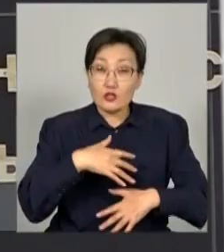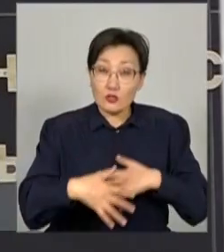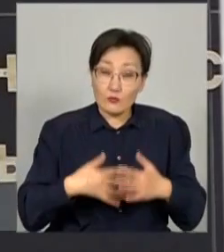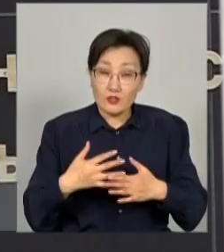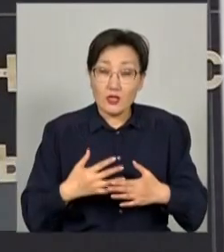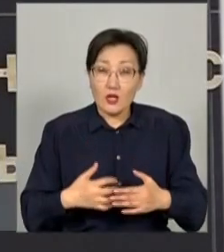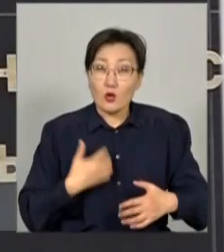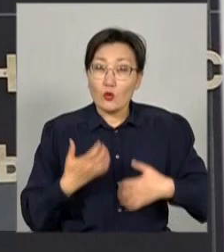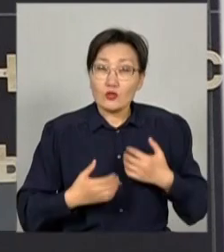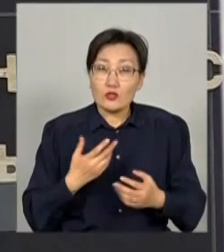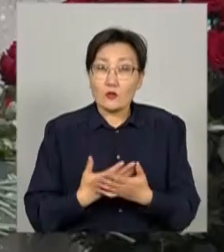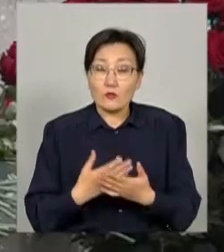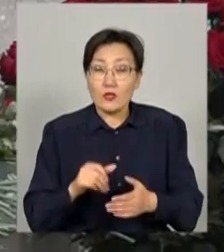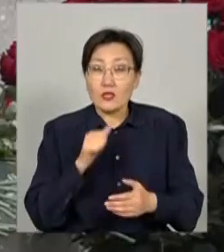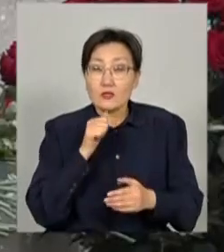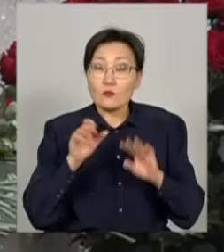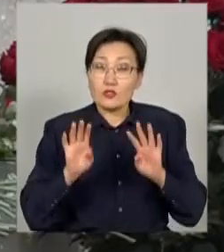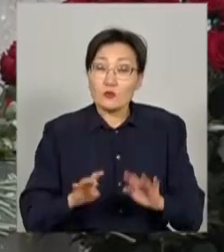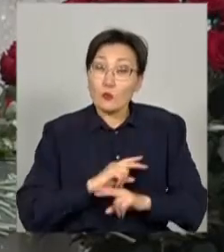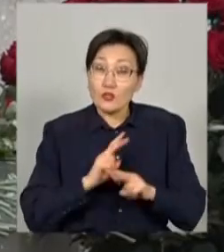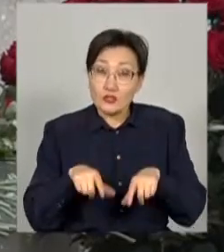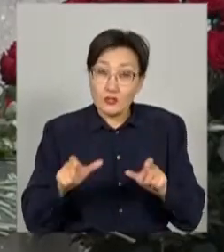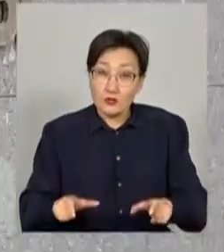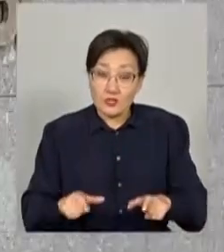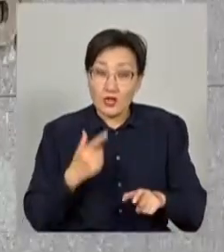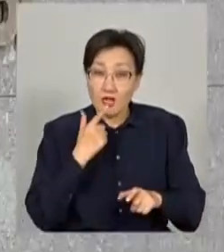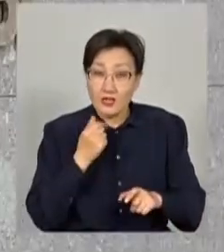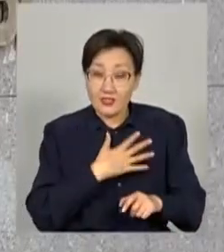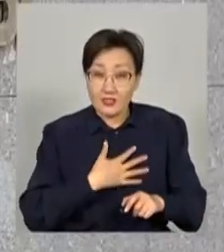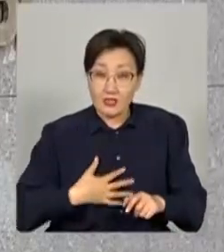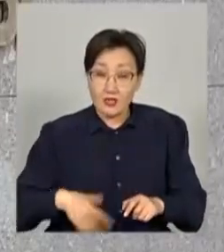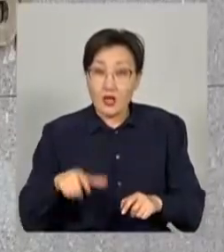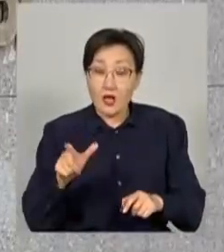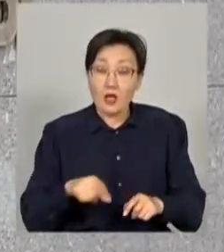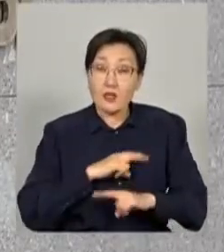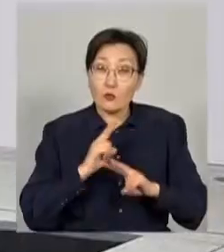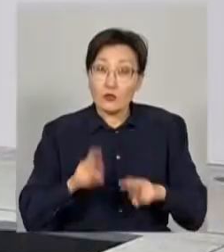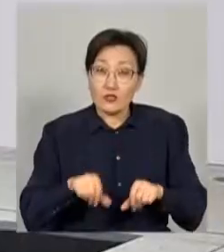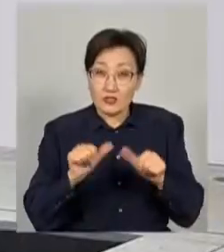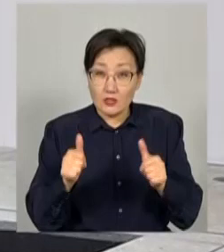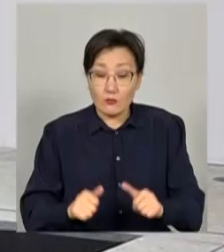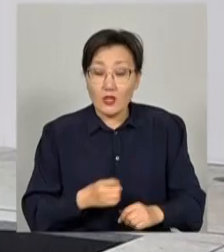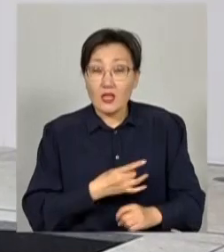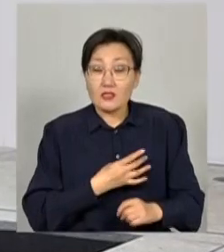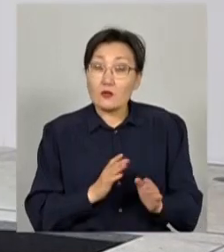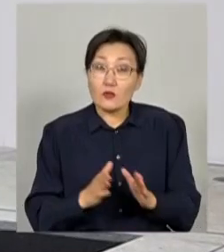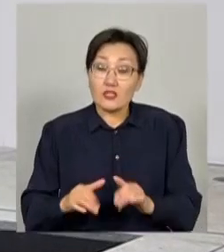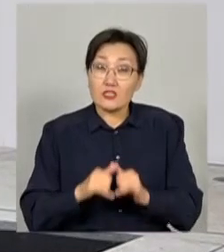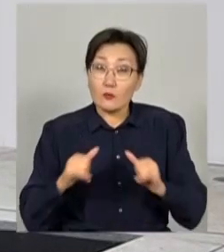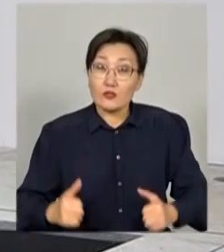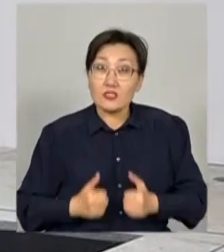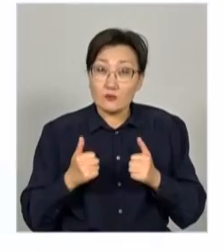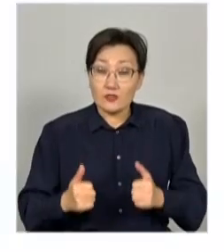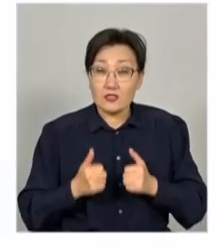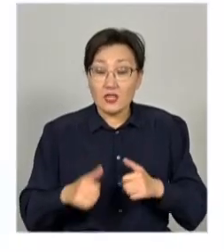үрейді бейнелейді. Сұр бөлігі болса құрбан болғандар мен төгілген қанның, адам шығынының символы. Ақ түс тұрақтылық пен дамуға ұмтылуды,